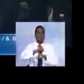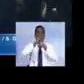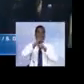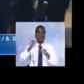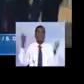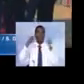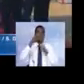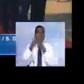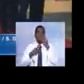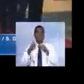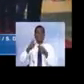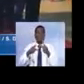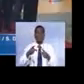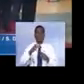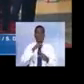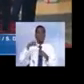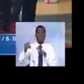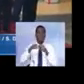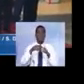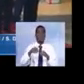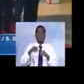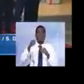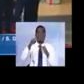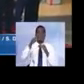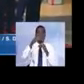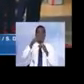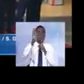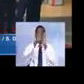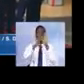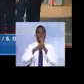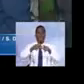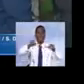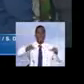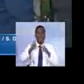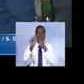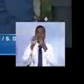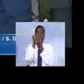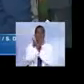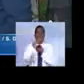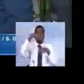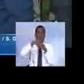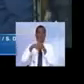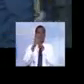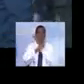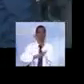des visites d'État. Il a fait un état des lieux précis de la situation dans le